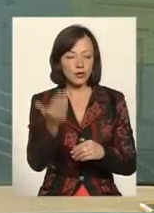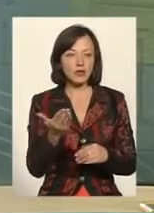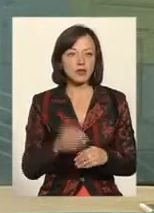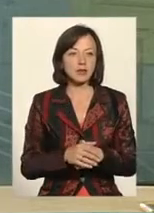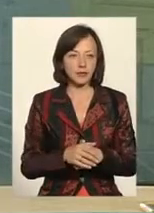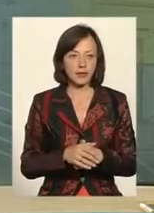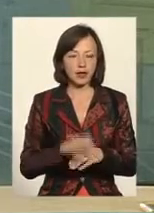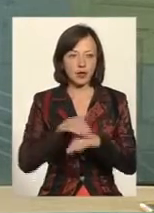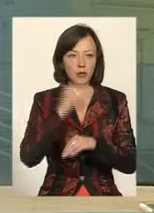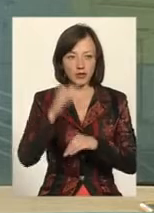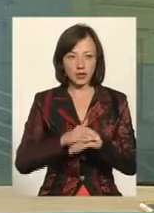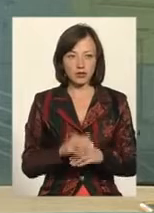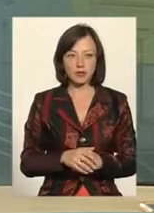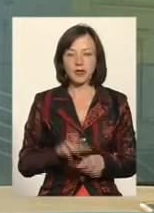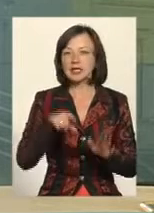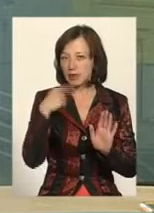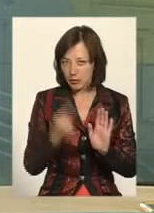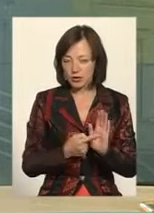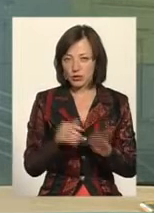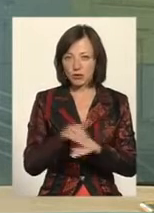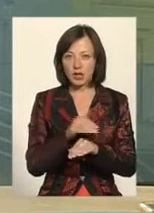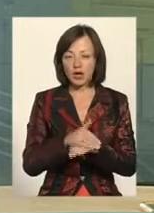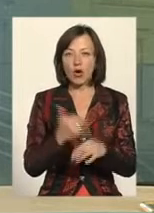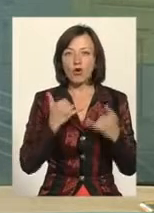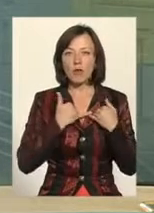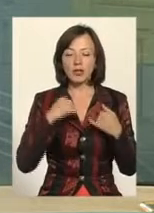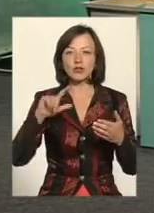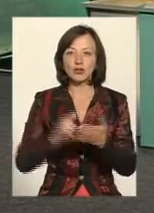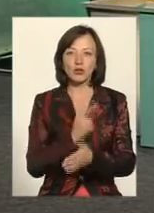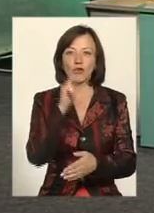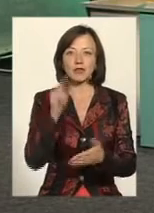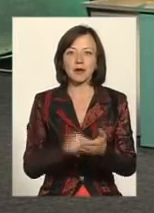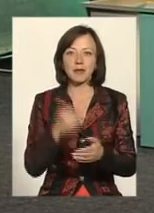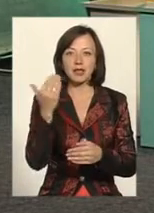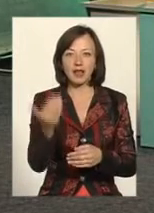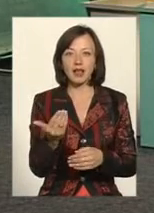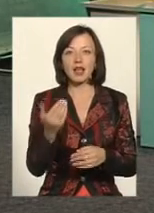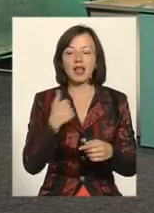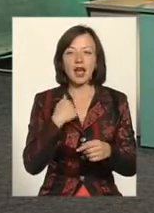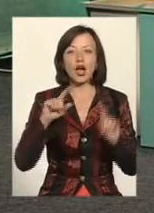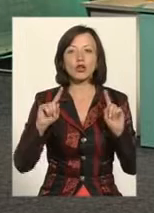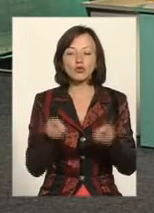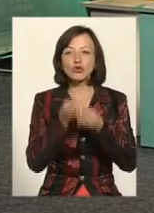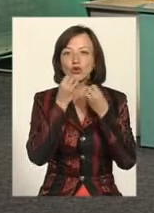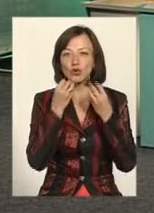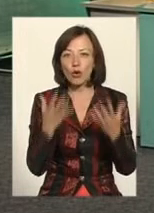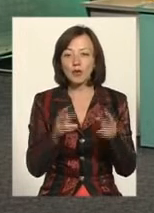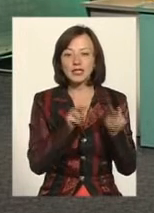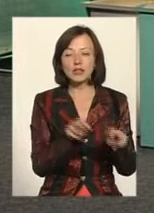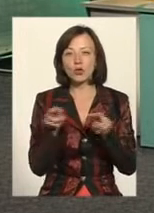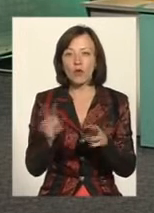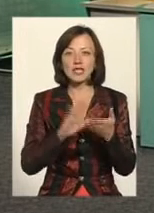Алло, добрий вечір. Слухаємо, ставте запитання, будь ласка. Значить, в мене знову до цього пана запитання. Ви знаєте, я дуже хорошо